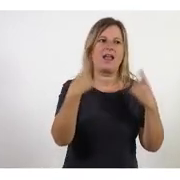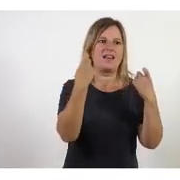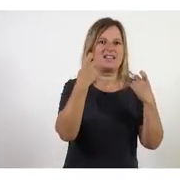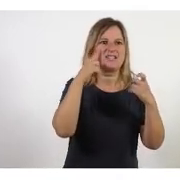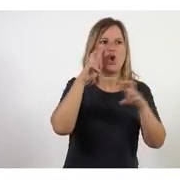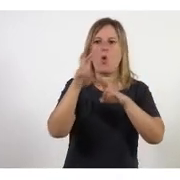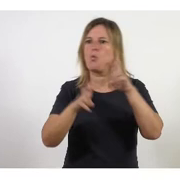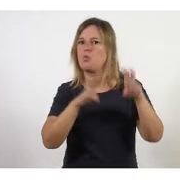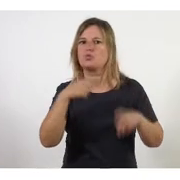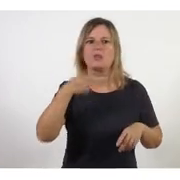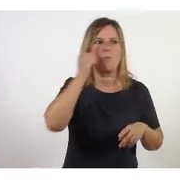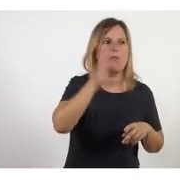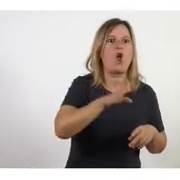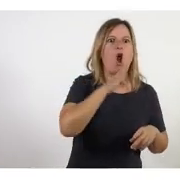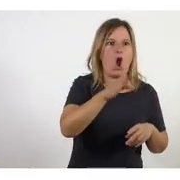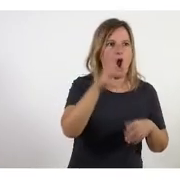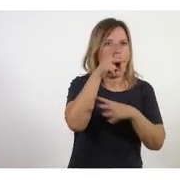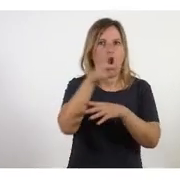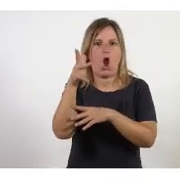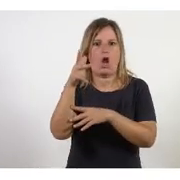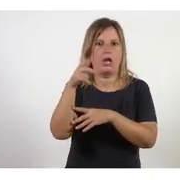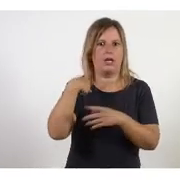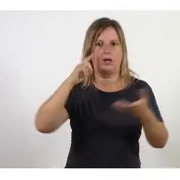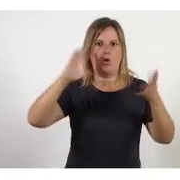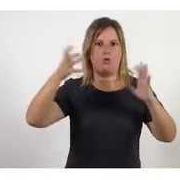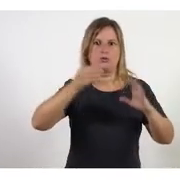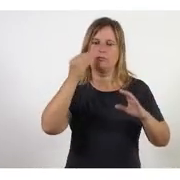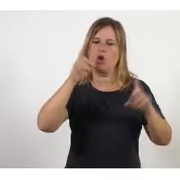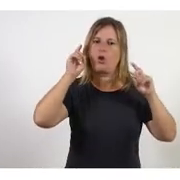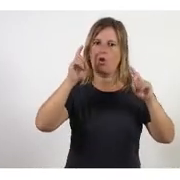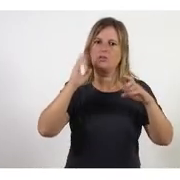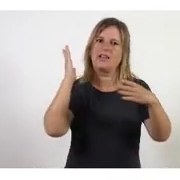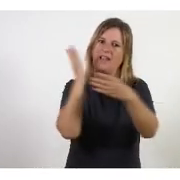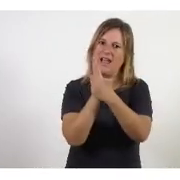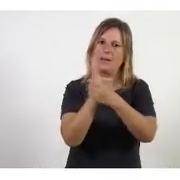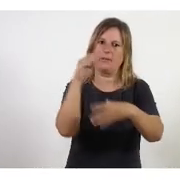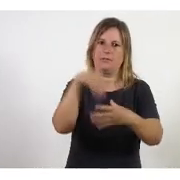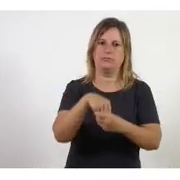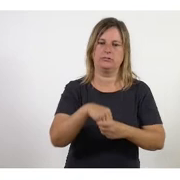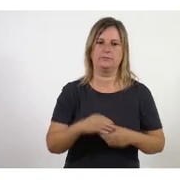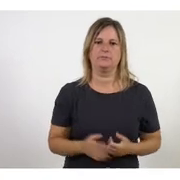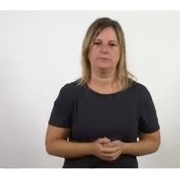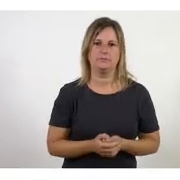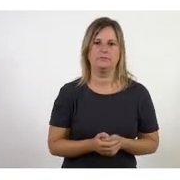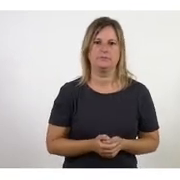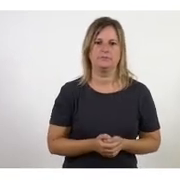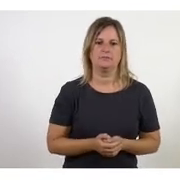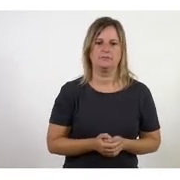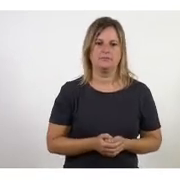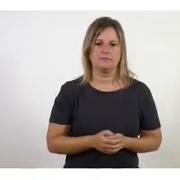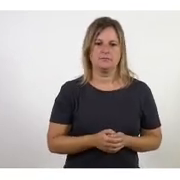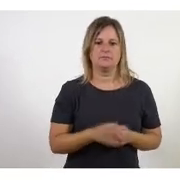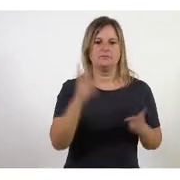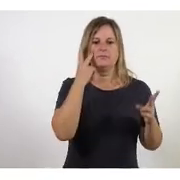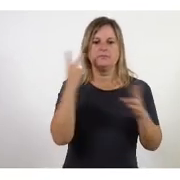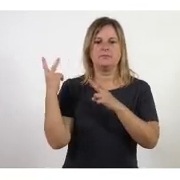en el meu mòbil, on estan aquests clips, em tornaria boig. Doncs, consell, fiqueu-los dins d'una carpeta. Aquí tinc els clips i